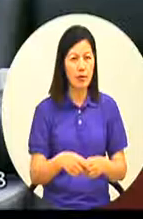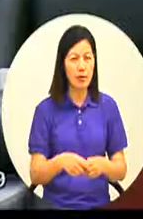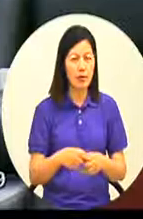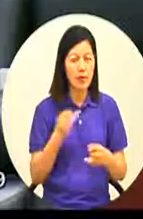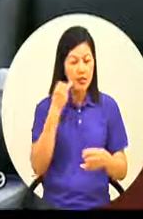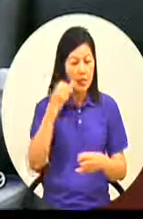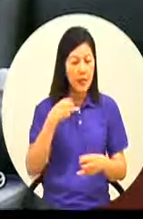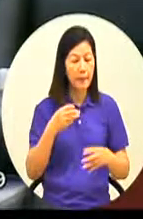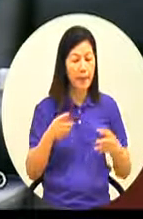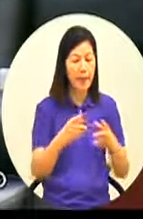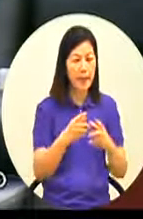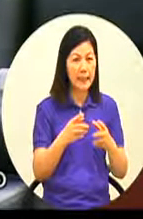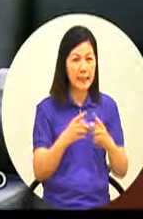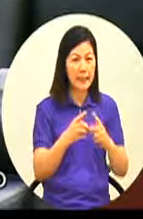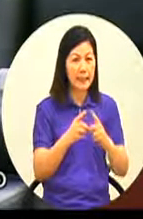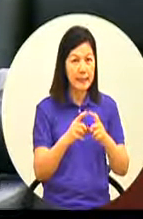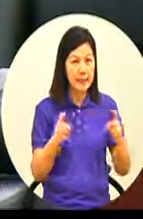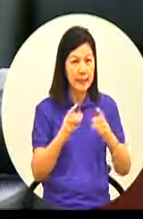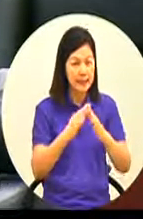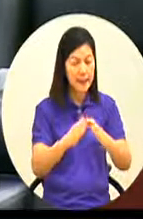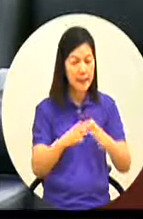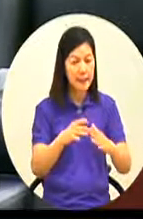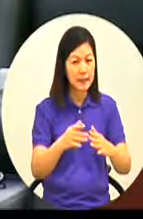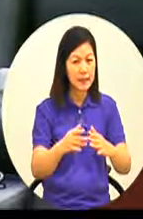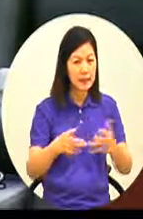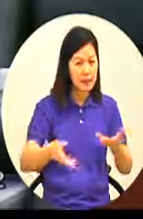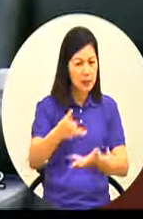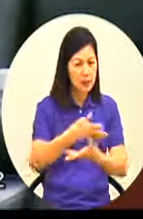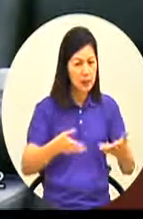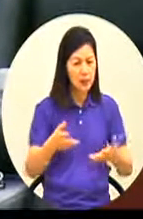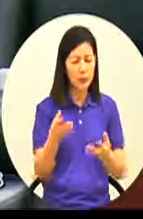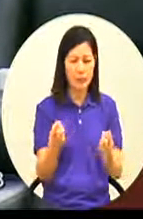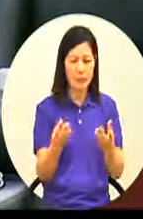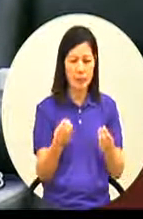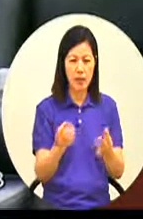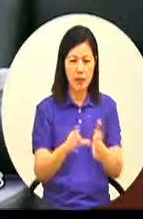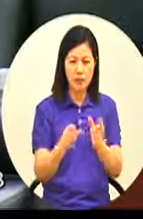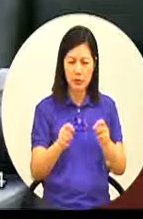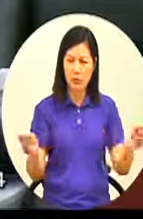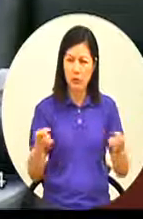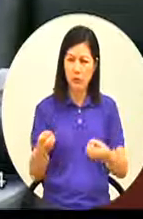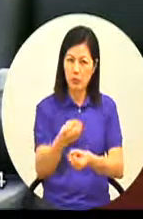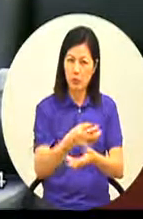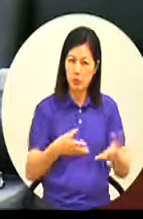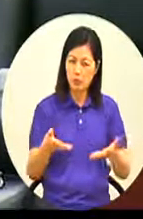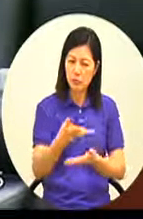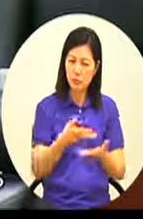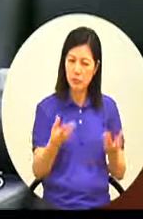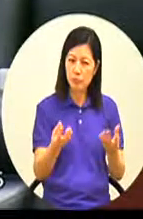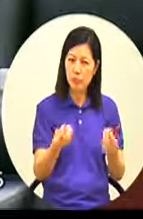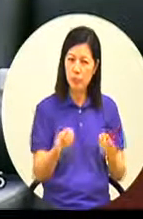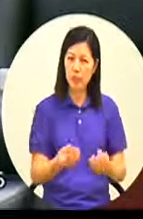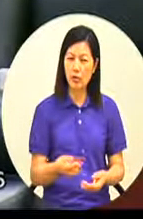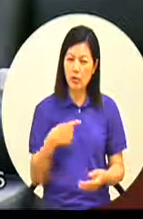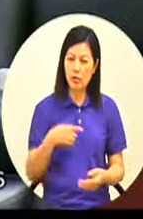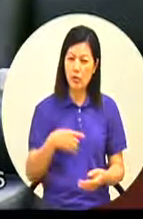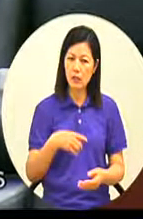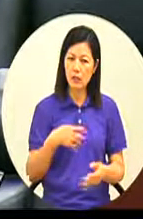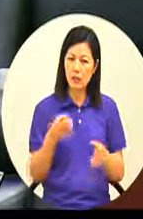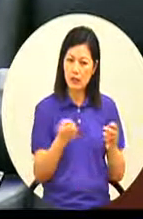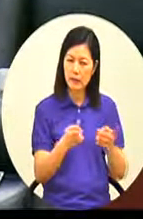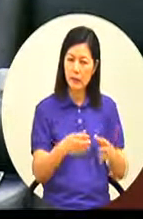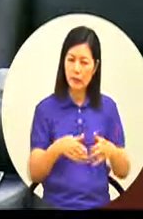还是几乎都没有在互动的，是不是要做一个检讨？是不是只有挂名的一些，姐